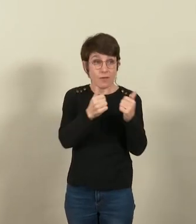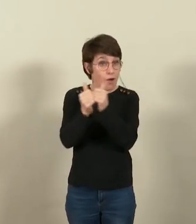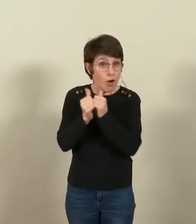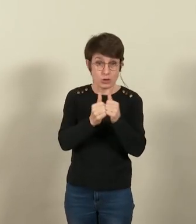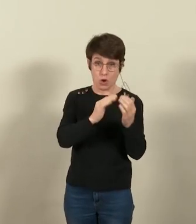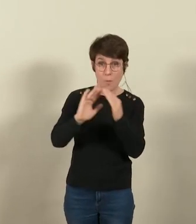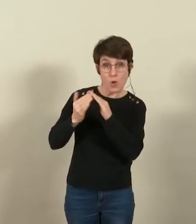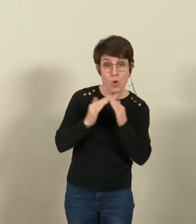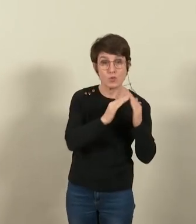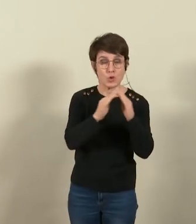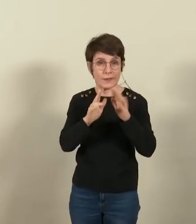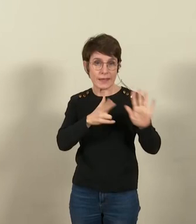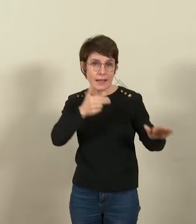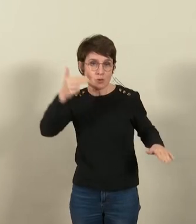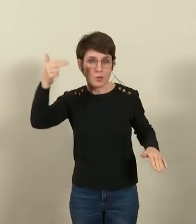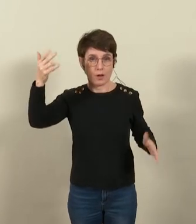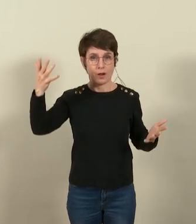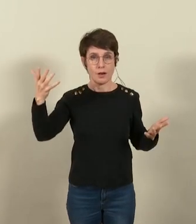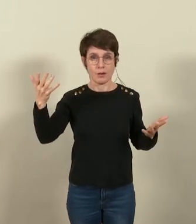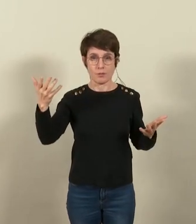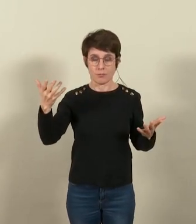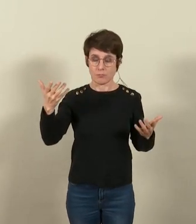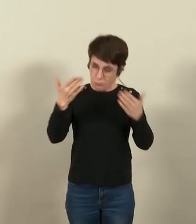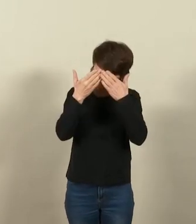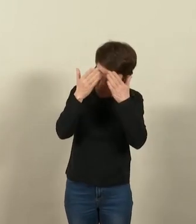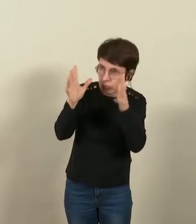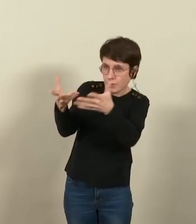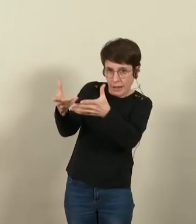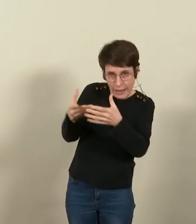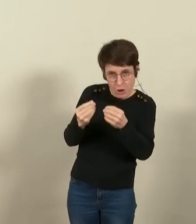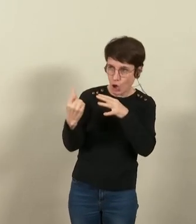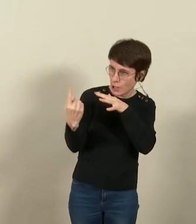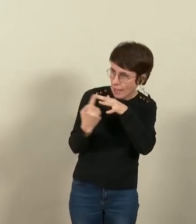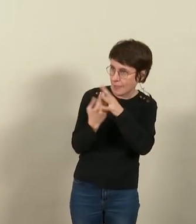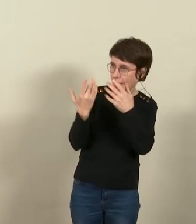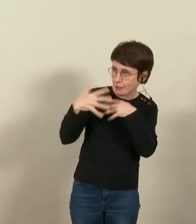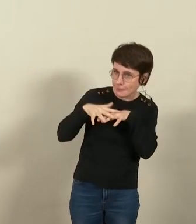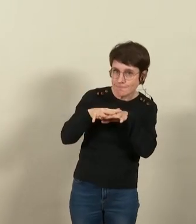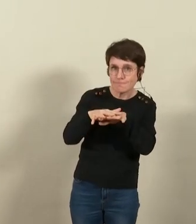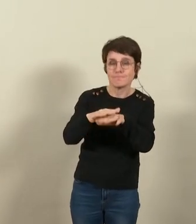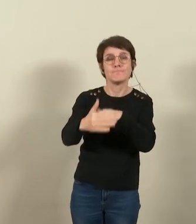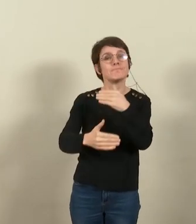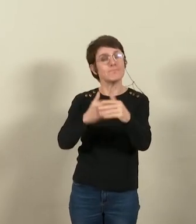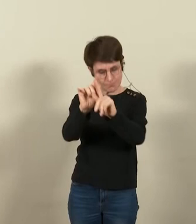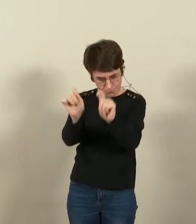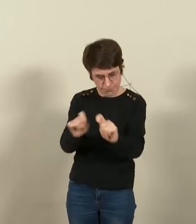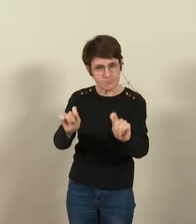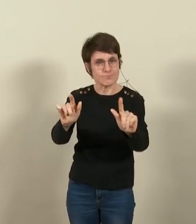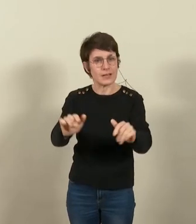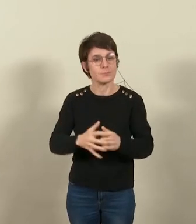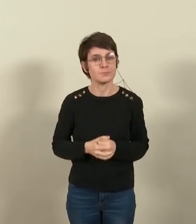qui soit une communauté nationale qui permette de recevoir d'accueillir d'intégrer dans dans la plus grande dignité